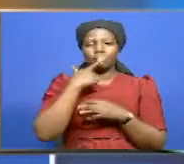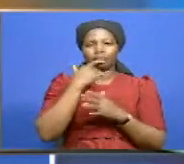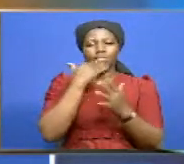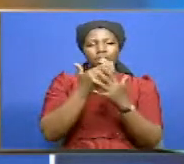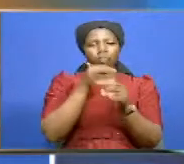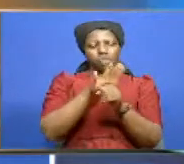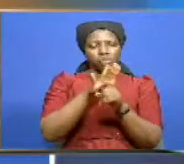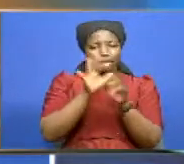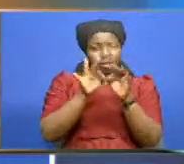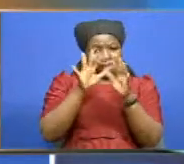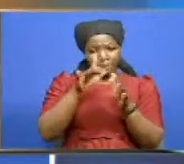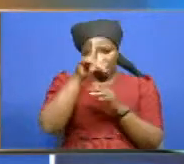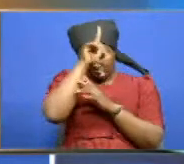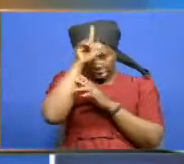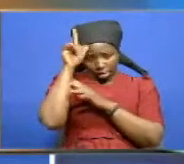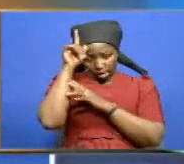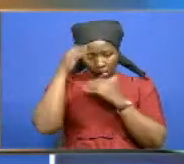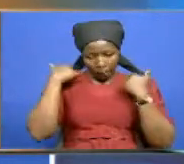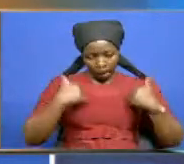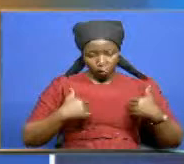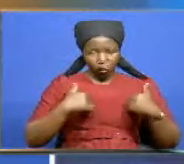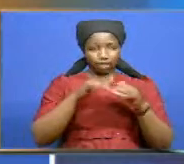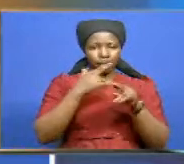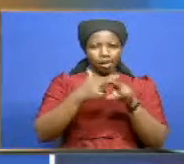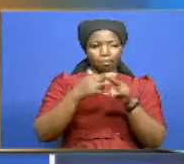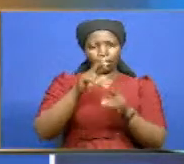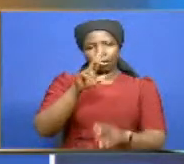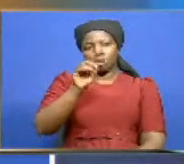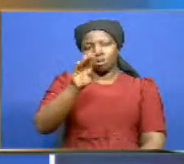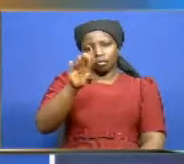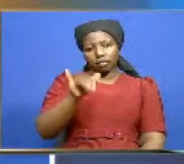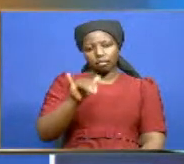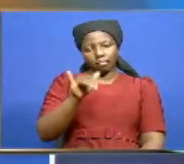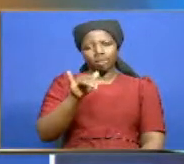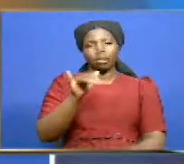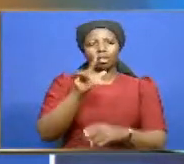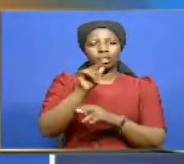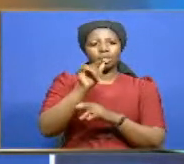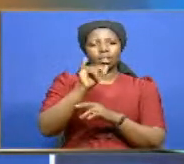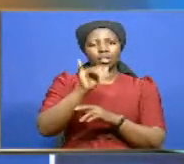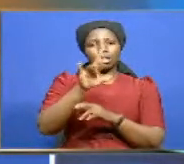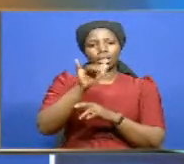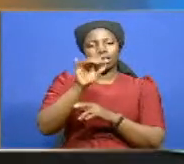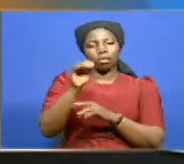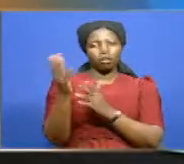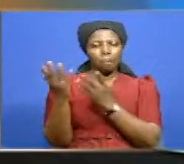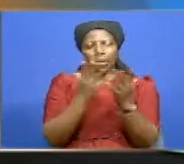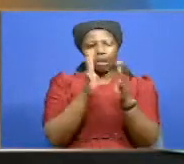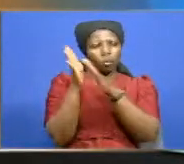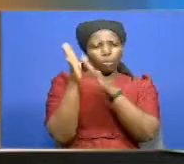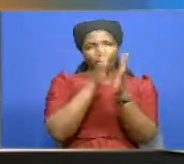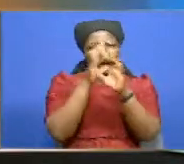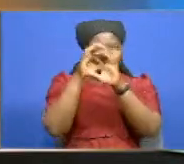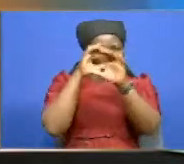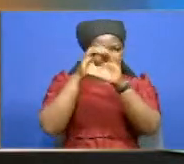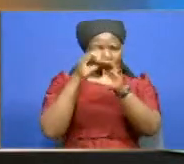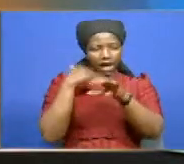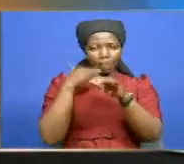ni Lucy Mwaura, nami nimekuwa ni msomaji wako Sarafina Robi. Tilio Marco anakuletea hali ya hewa. Kuwa na usiku mwanana.